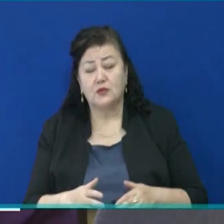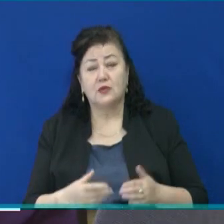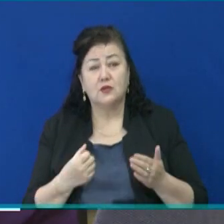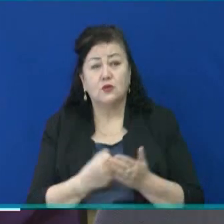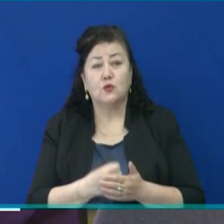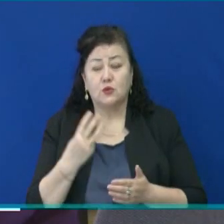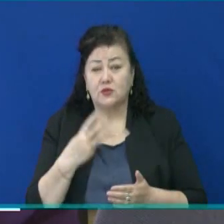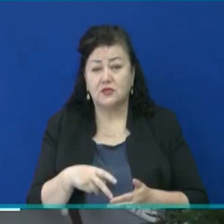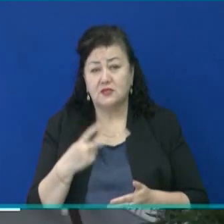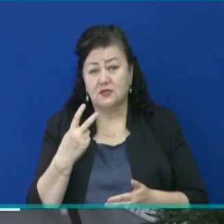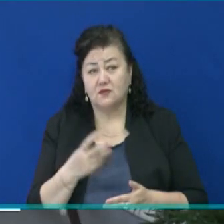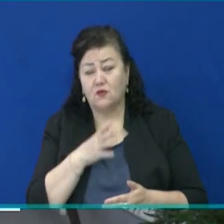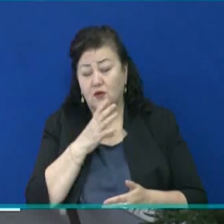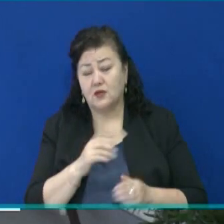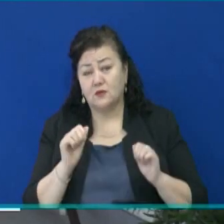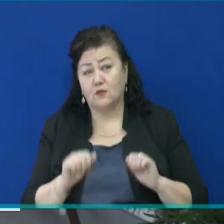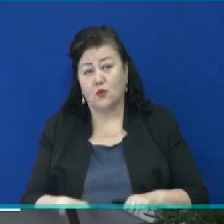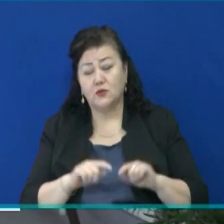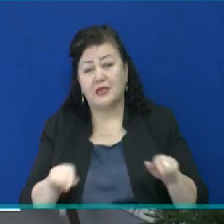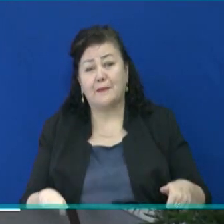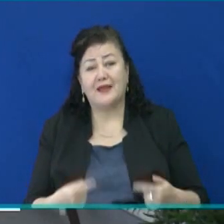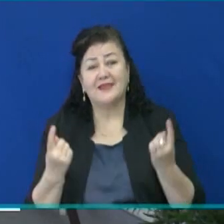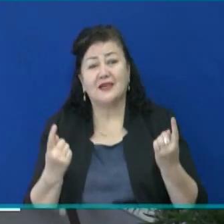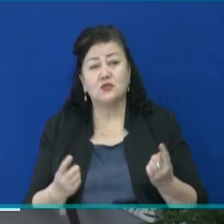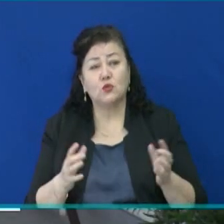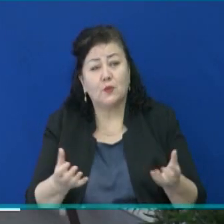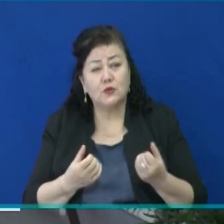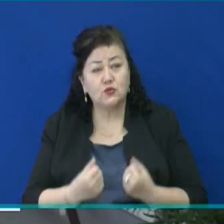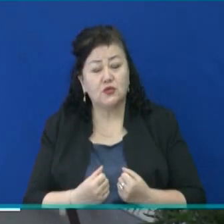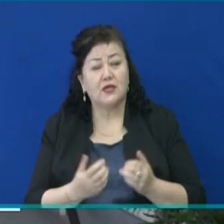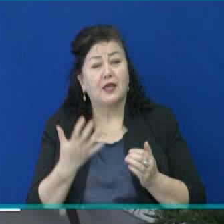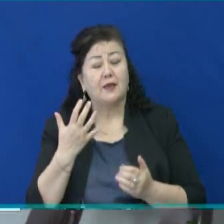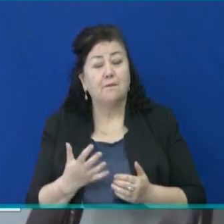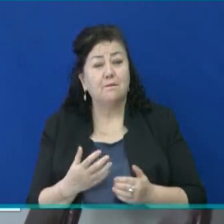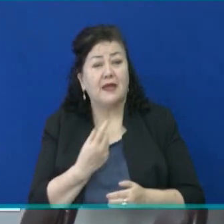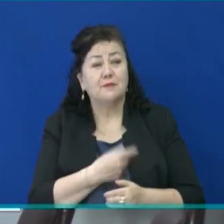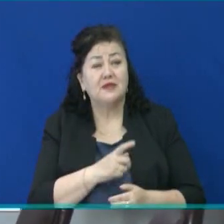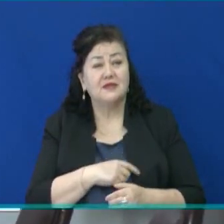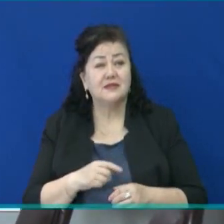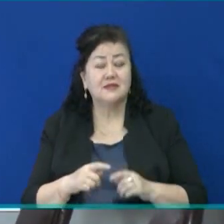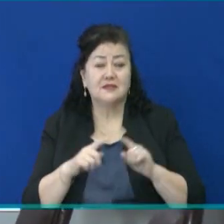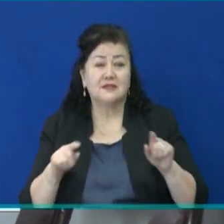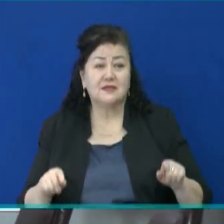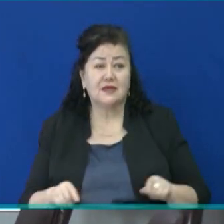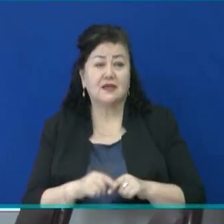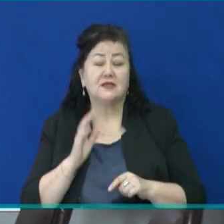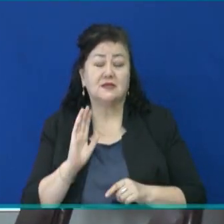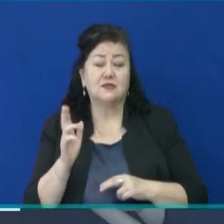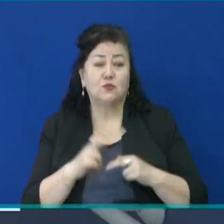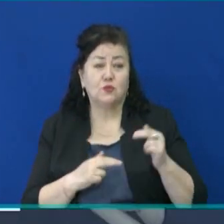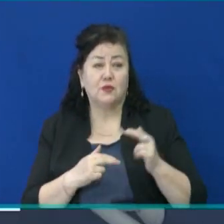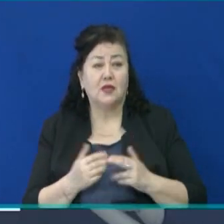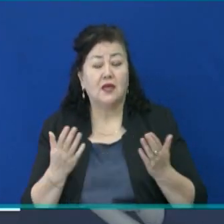дейін оңалтудан өтеді. Облысымыздың кешенді даму жоспарына сай Семейде 5 медициналық нысан салынады. Мұның барлығы өңірдегі медицина